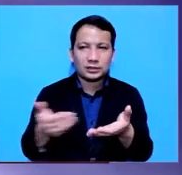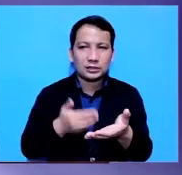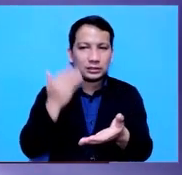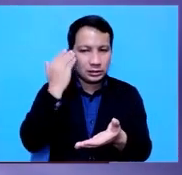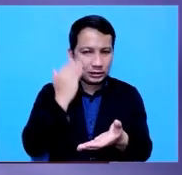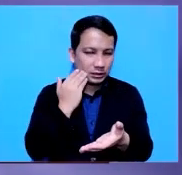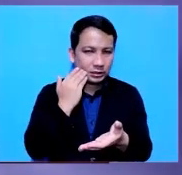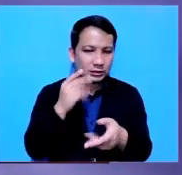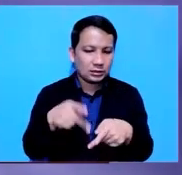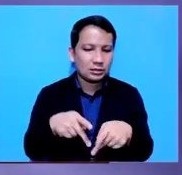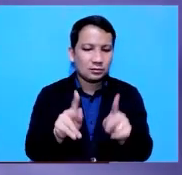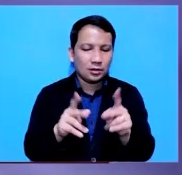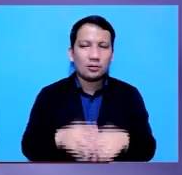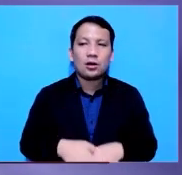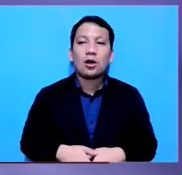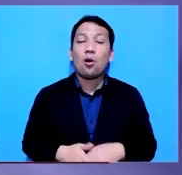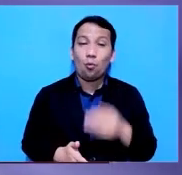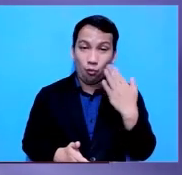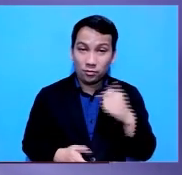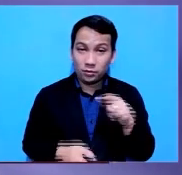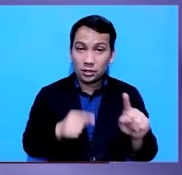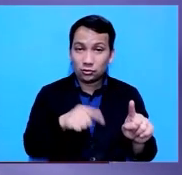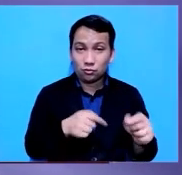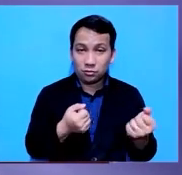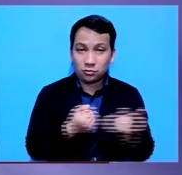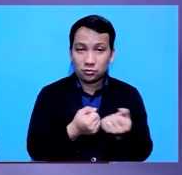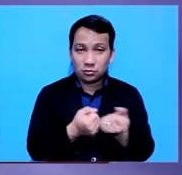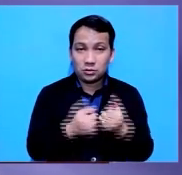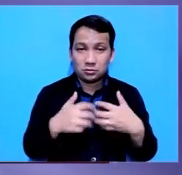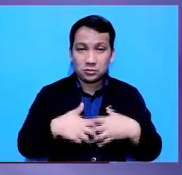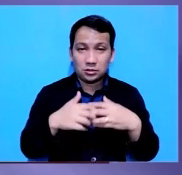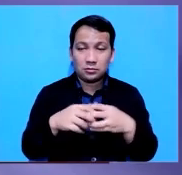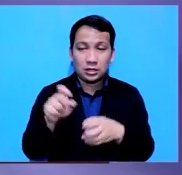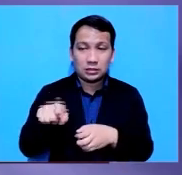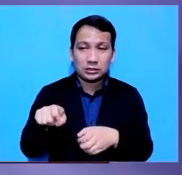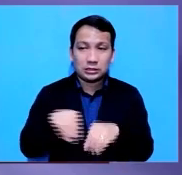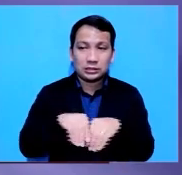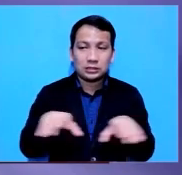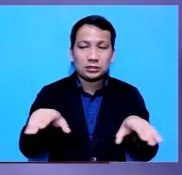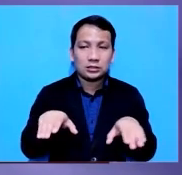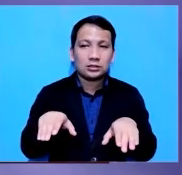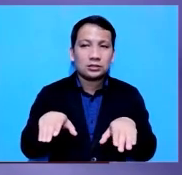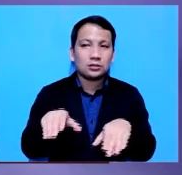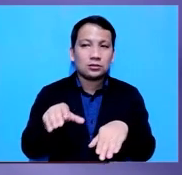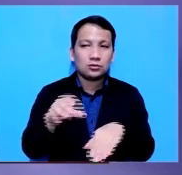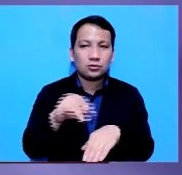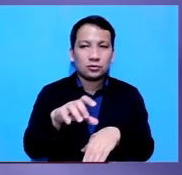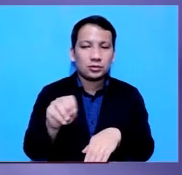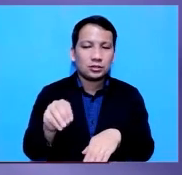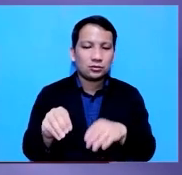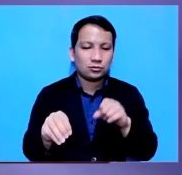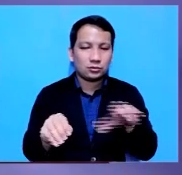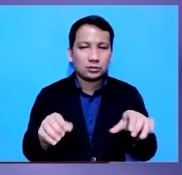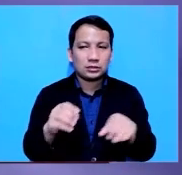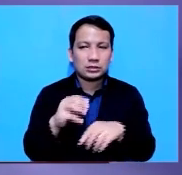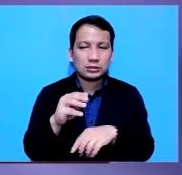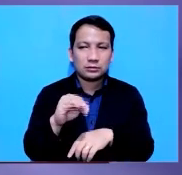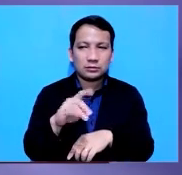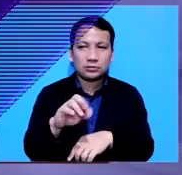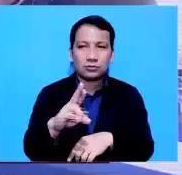permit. Ito raw sana makakatulong sa capacity requirement ng Oriental o Occidental Mindoro.